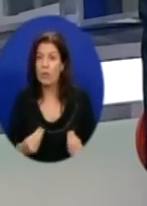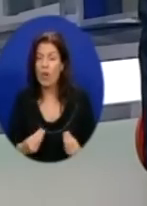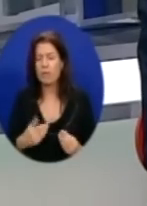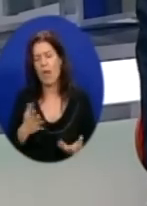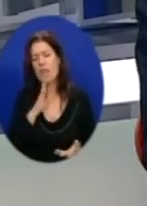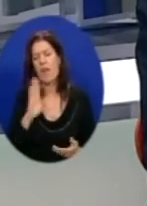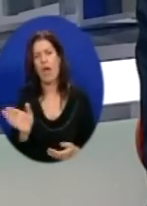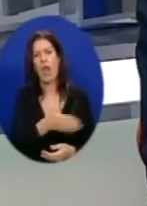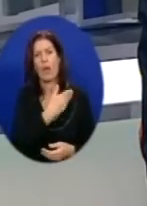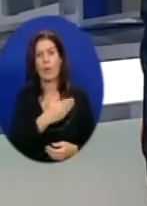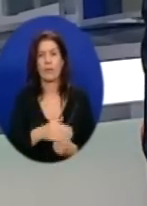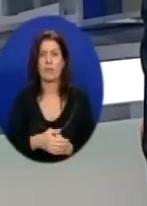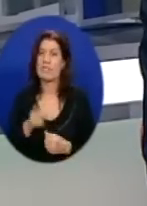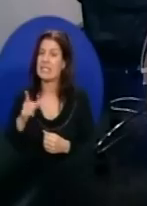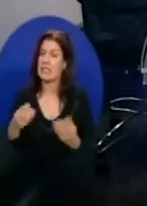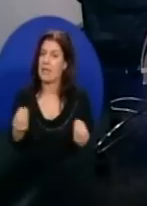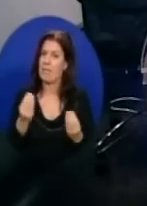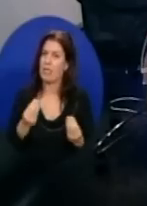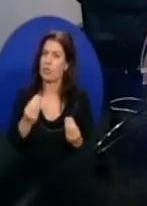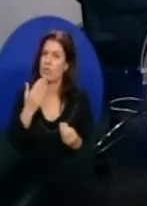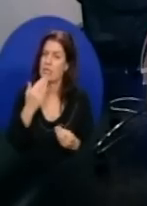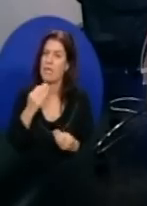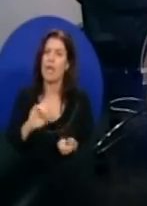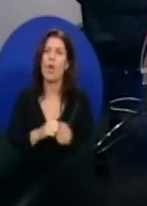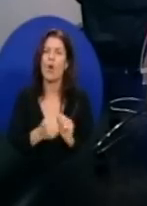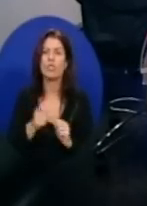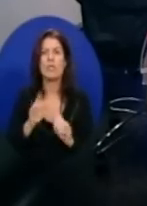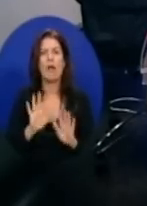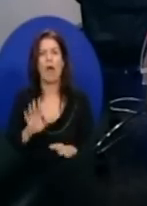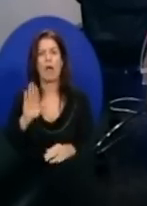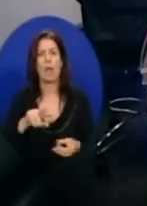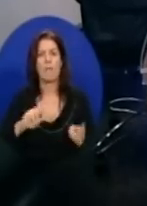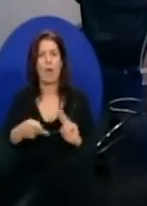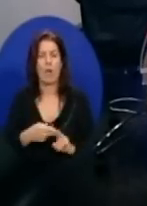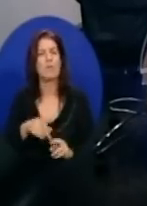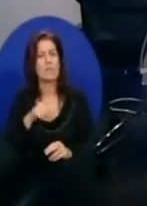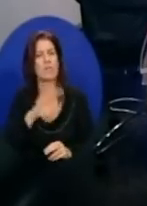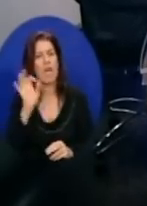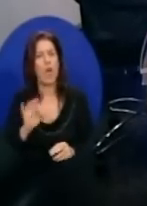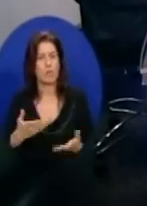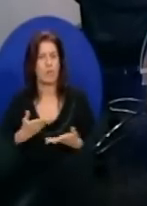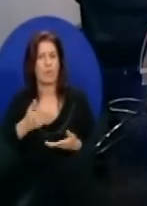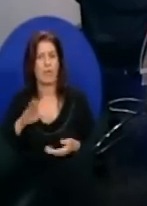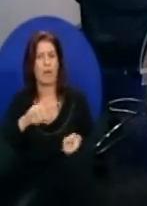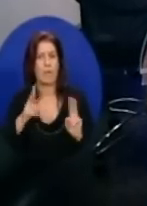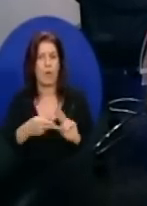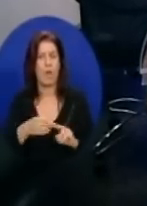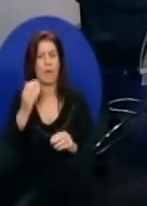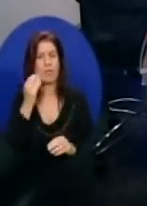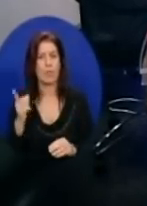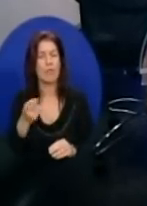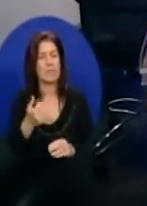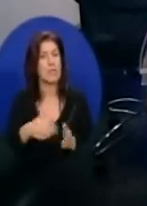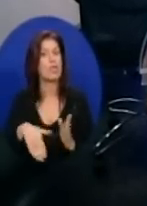בעיה. זה תופעה ישראלית? זאת אומרת, לא. בעולם גם זה שיעורים המקובלים? זה שיעורים מקובלים. בארצות הברית הם אפילו טיפה